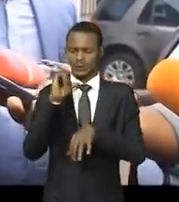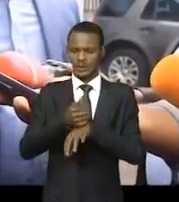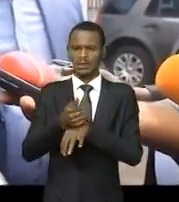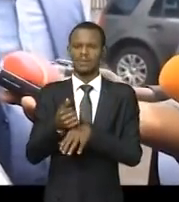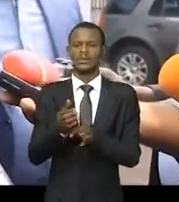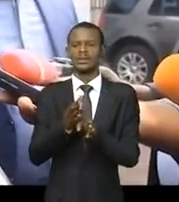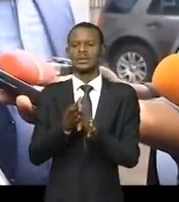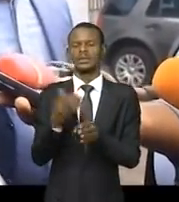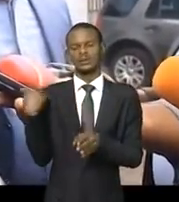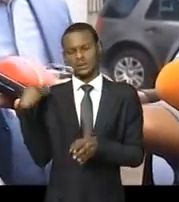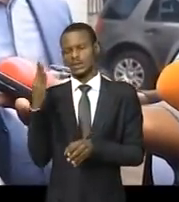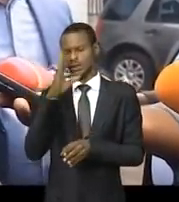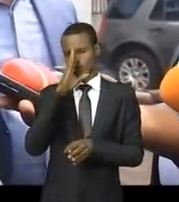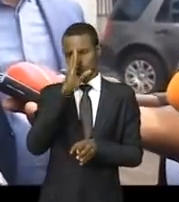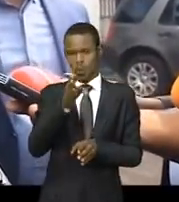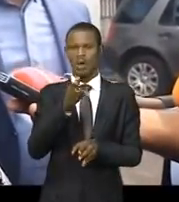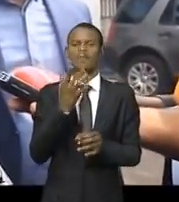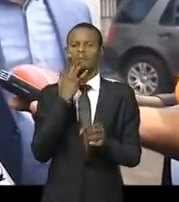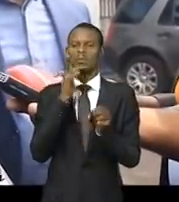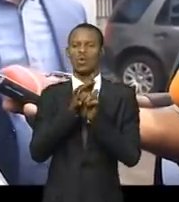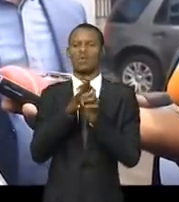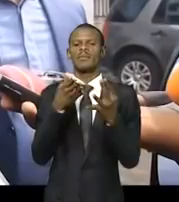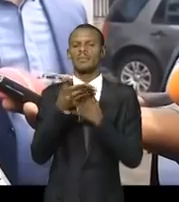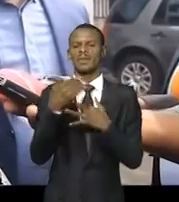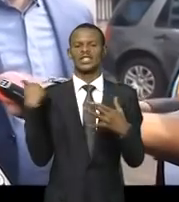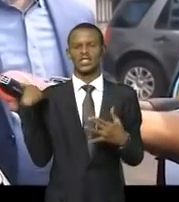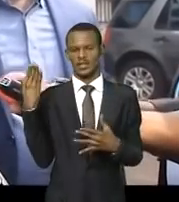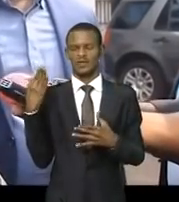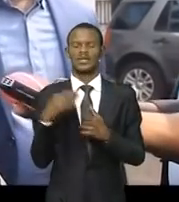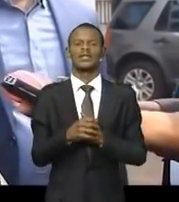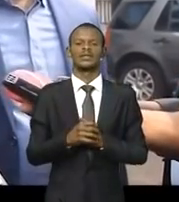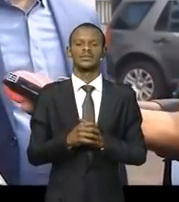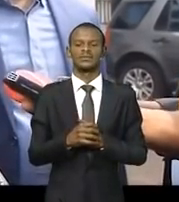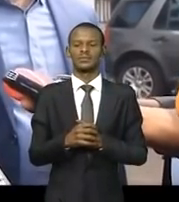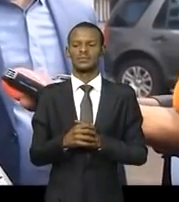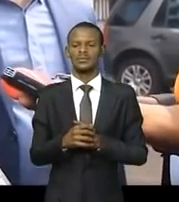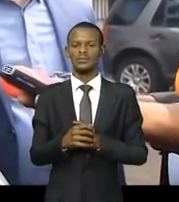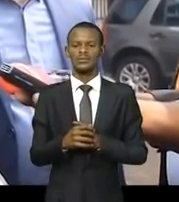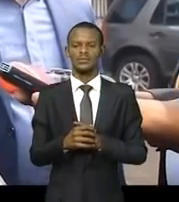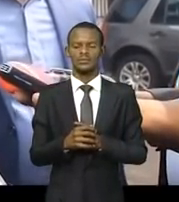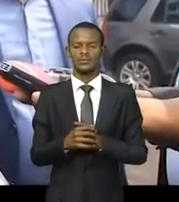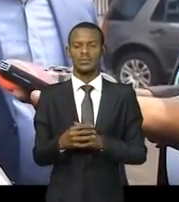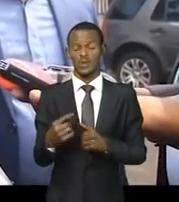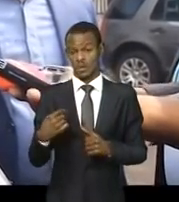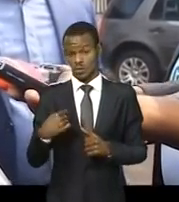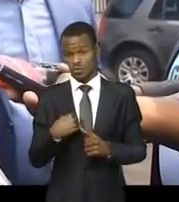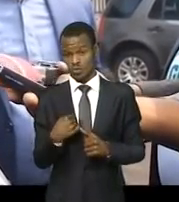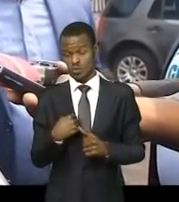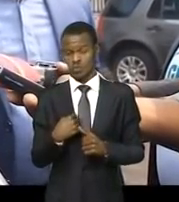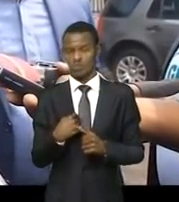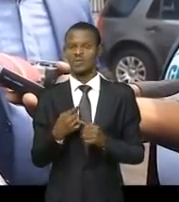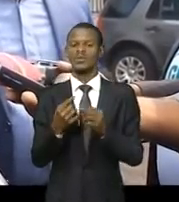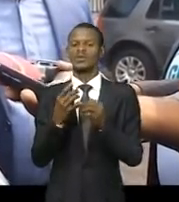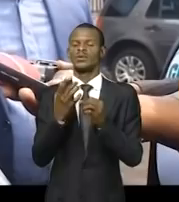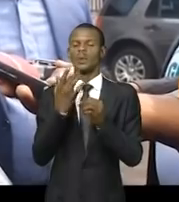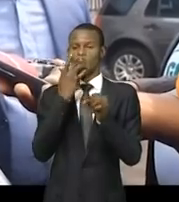chef de l'État. Sur ce, je voudrais le rassurer de ce que le parquet va mener l'instruction d'une